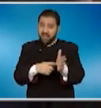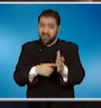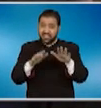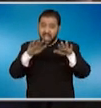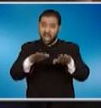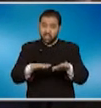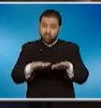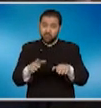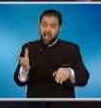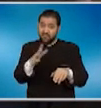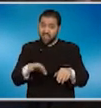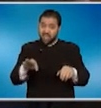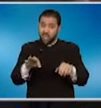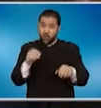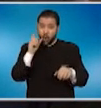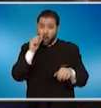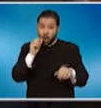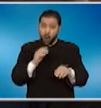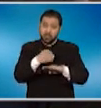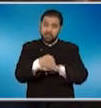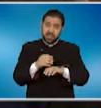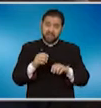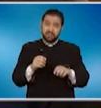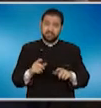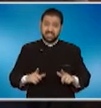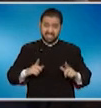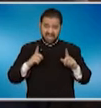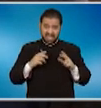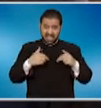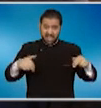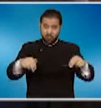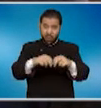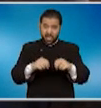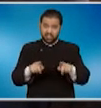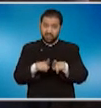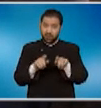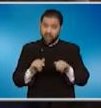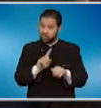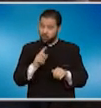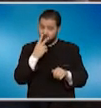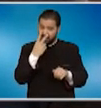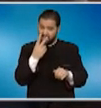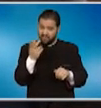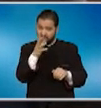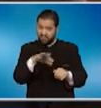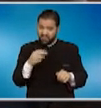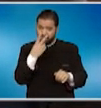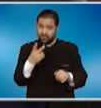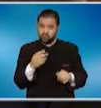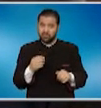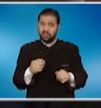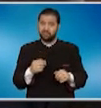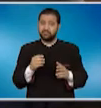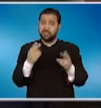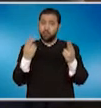propriului subiect, a propriului eu, ca fiind un sistem de referință și din cauza aceasta n-ar mai fi văzut în necesară prezența mamei, n-ar